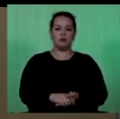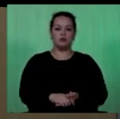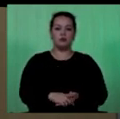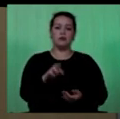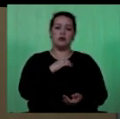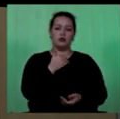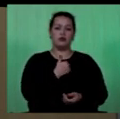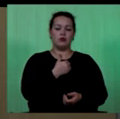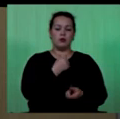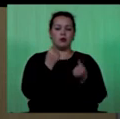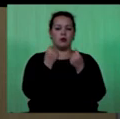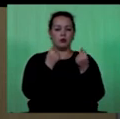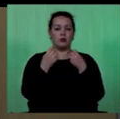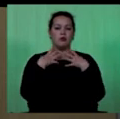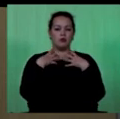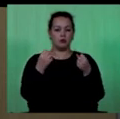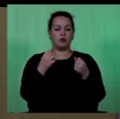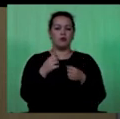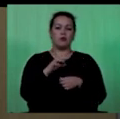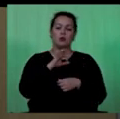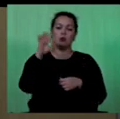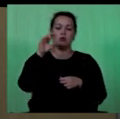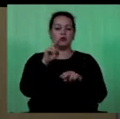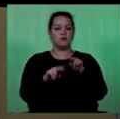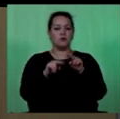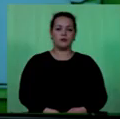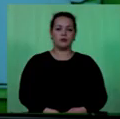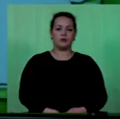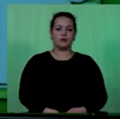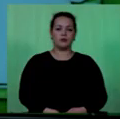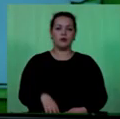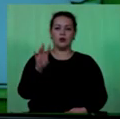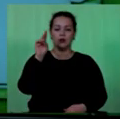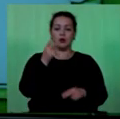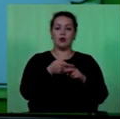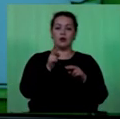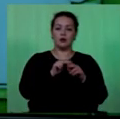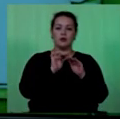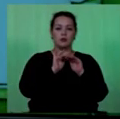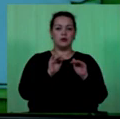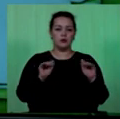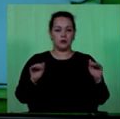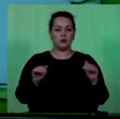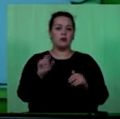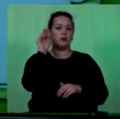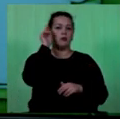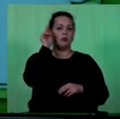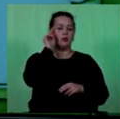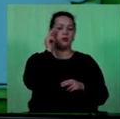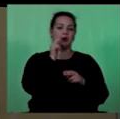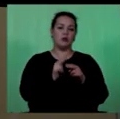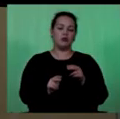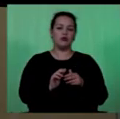Я желаю вам крепкого здоровья и отличного настроения. На этом, ребятки, наш урок